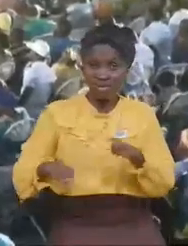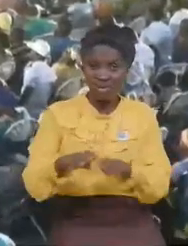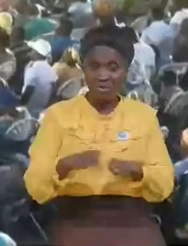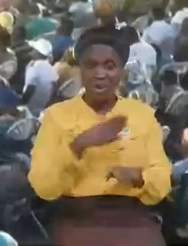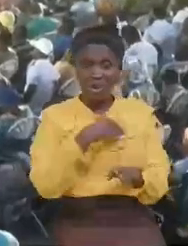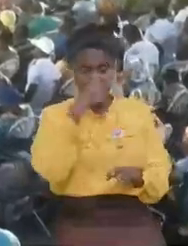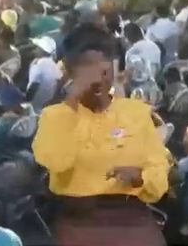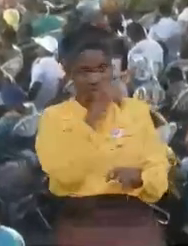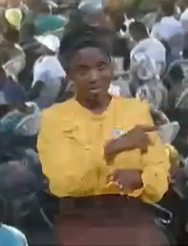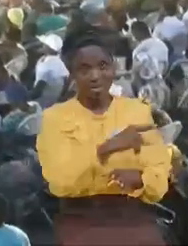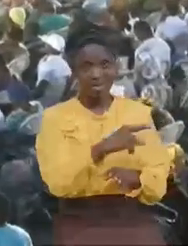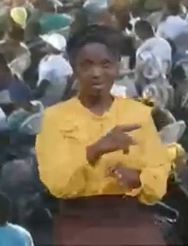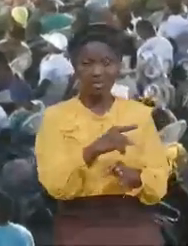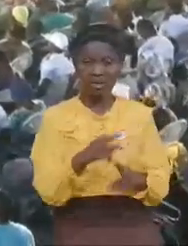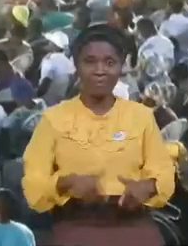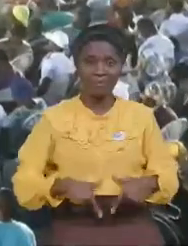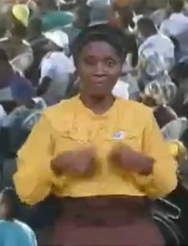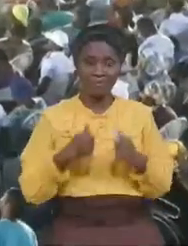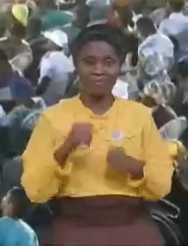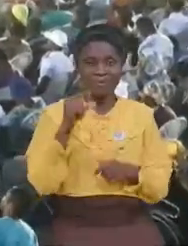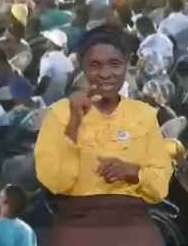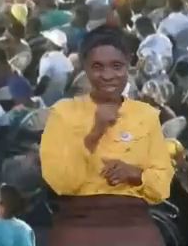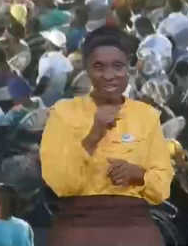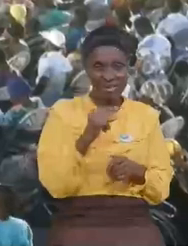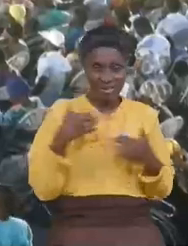son caractère, la statue des gens,